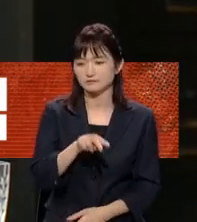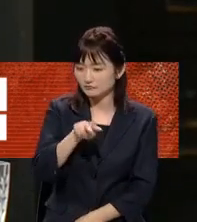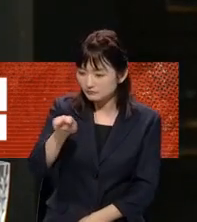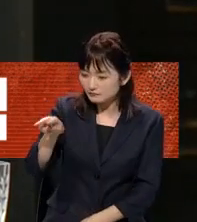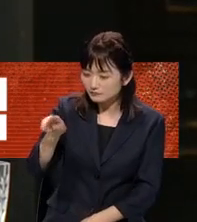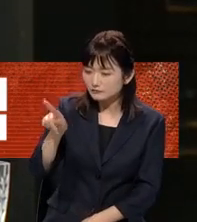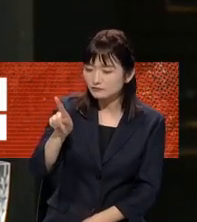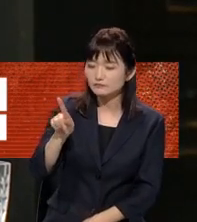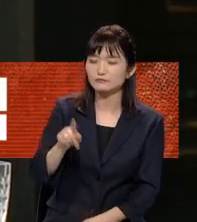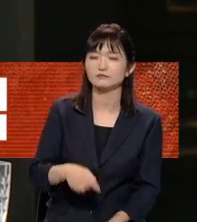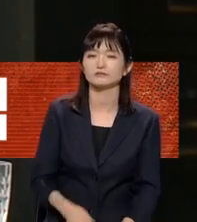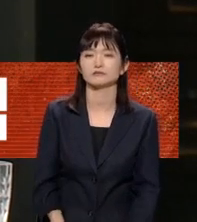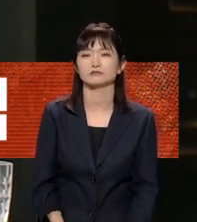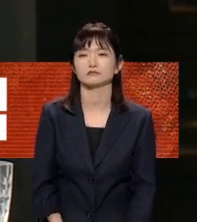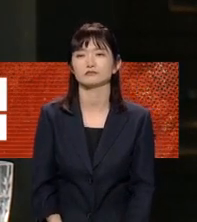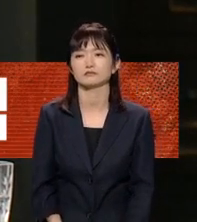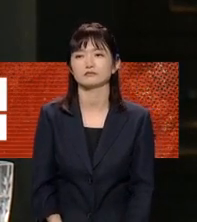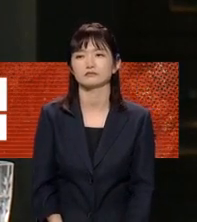조선이가